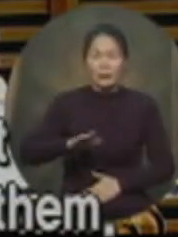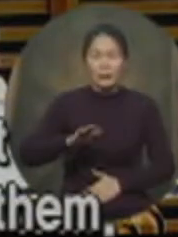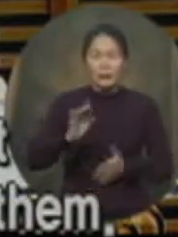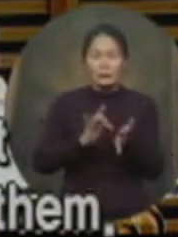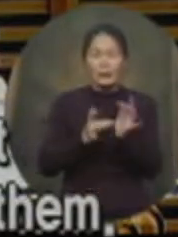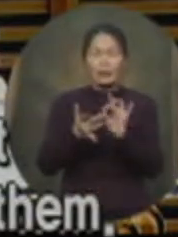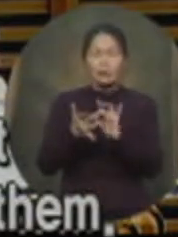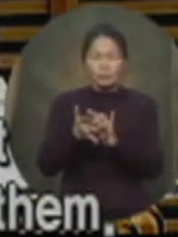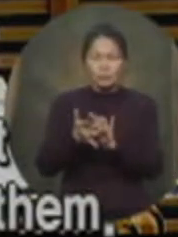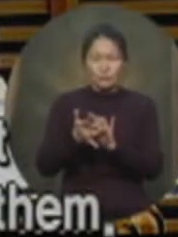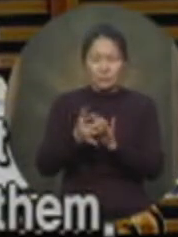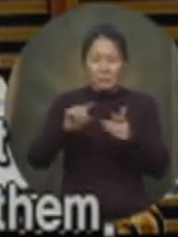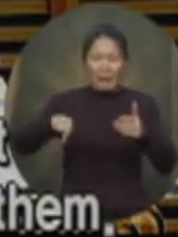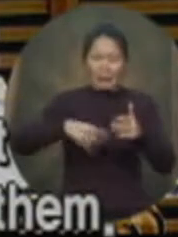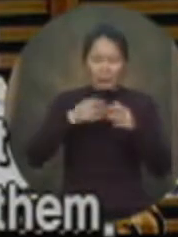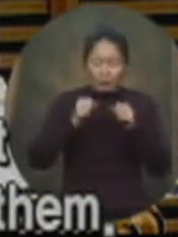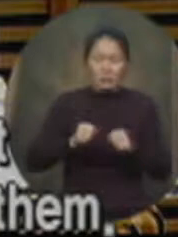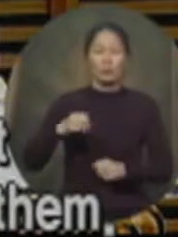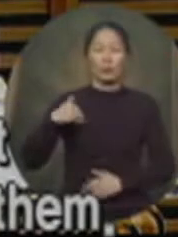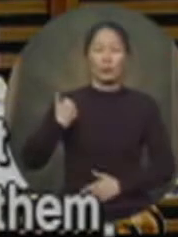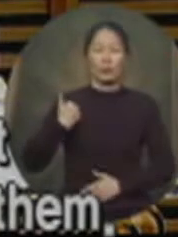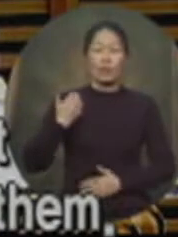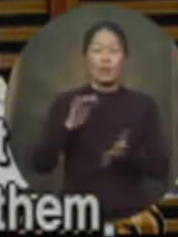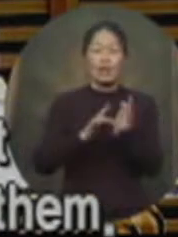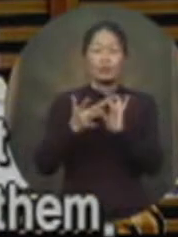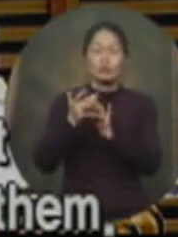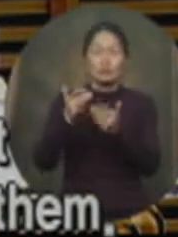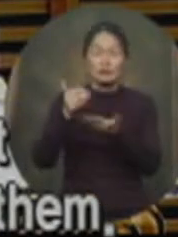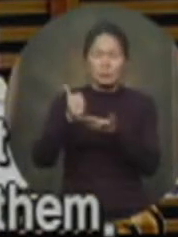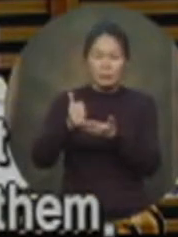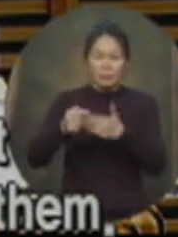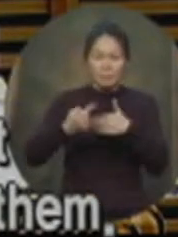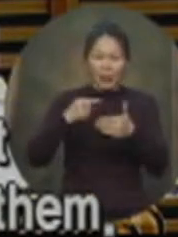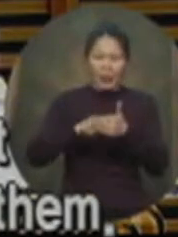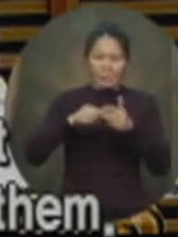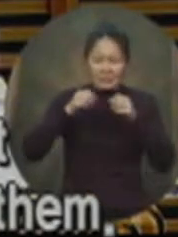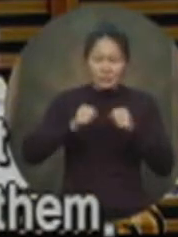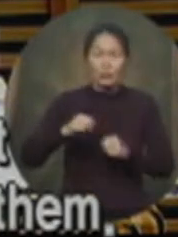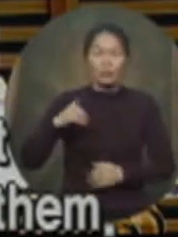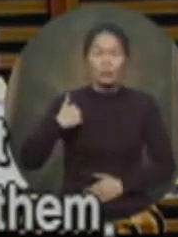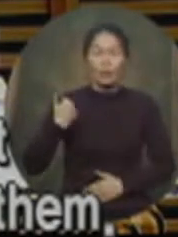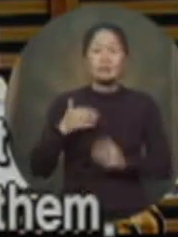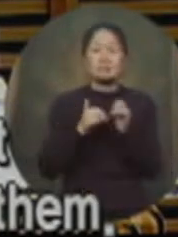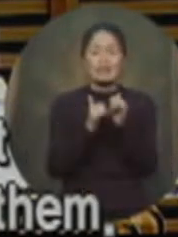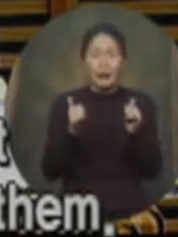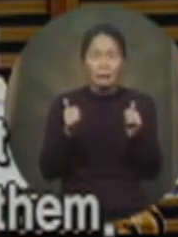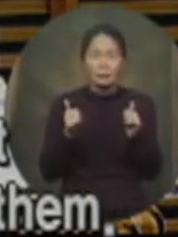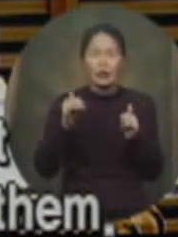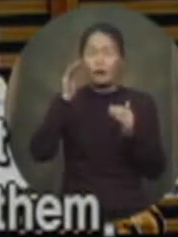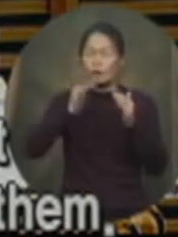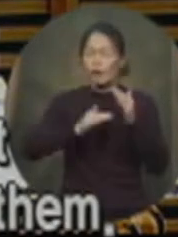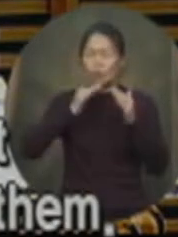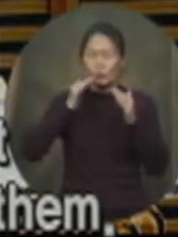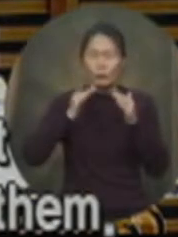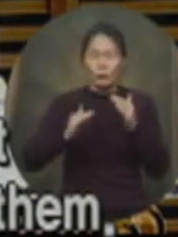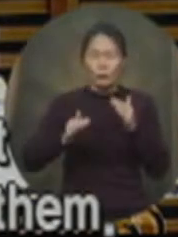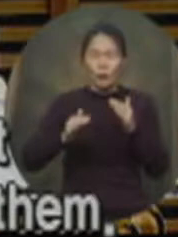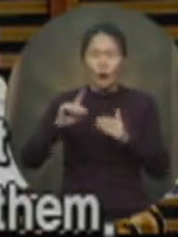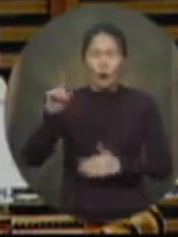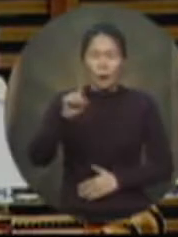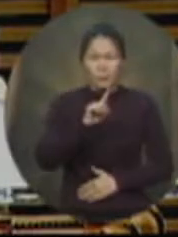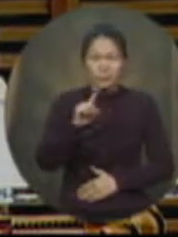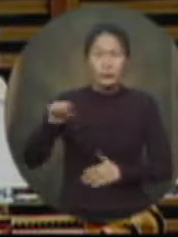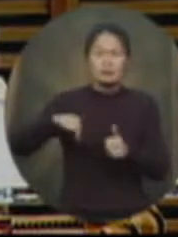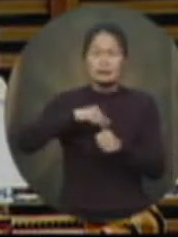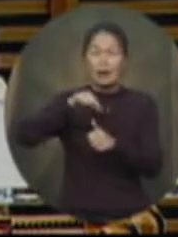예수님 안에 거하는 것도 모르고 예수님이 그 마음에 계신 것도 모르는 사람은 그는 결코 어떤